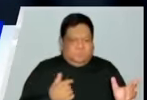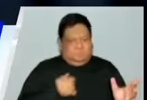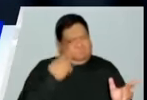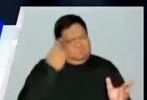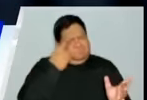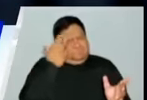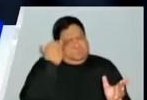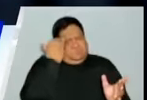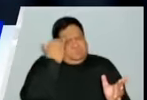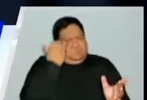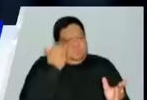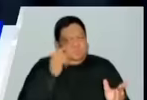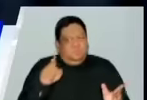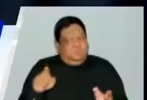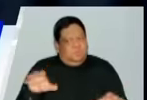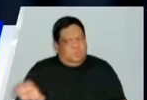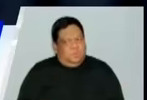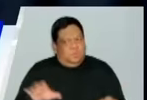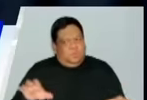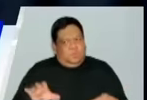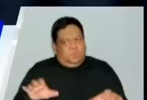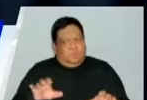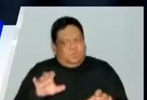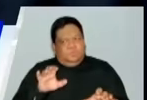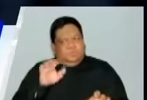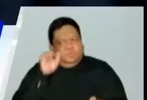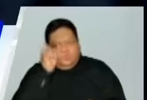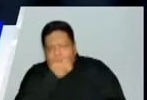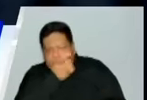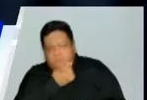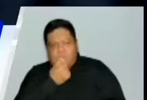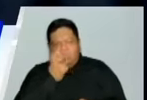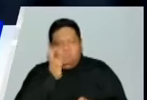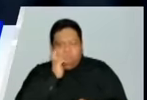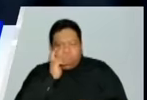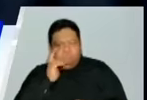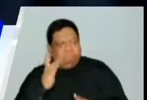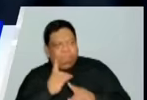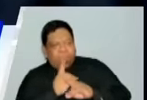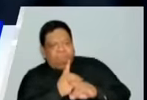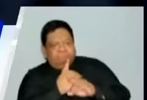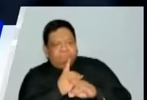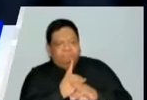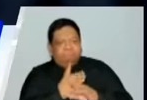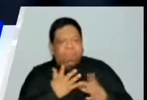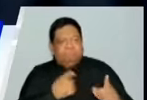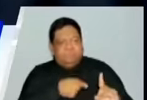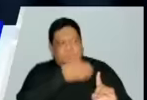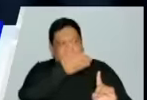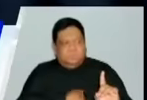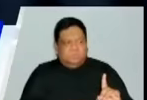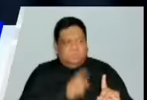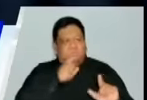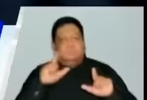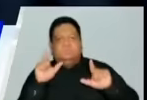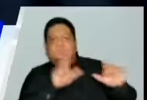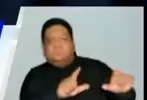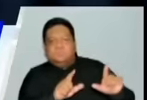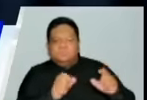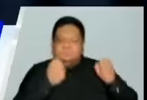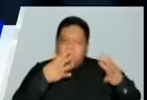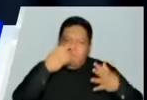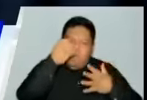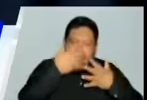nag-effort pa silang dalawa na dumepensa sa isang tao na akusado sa mga napakaseseryoso